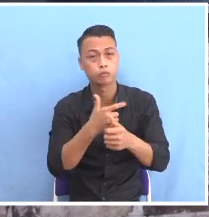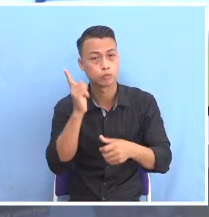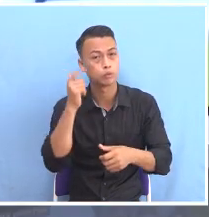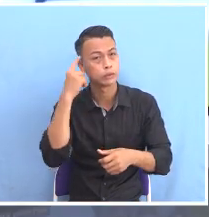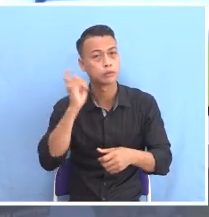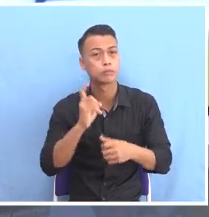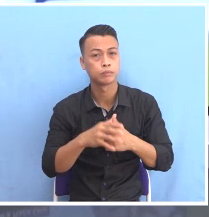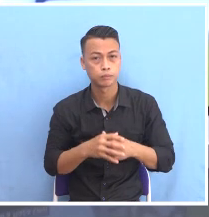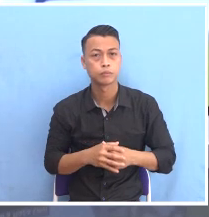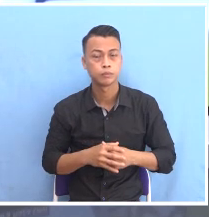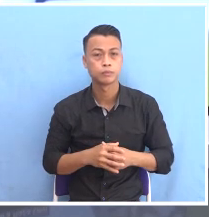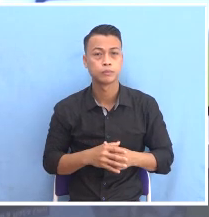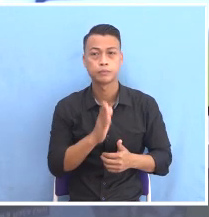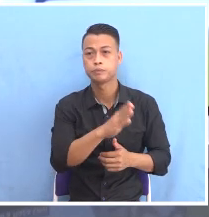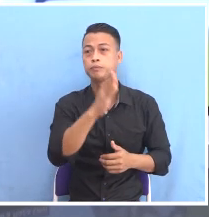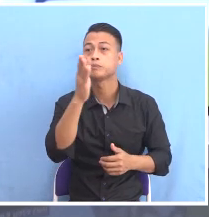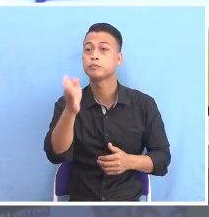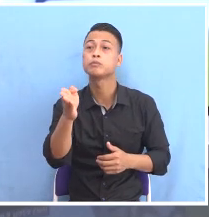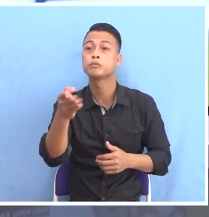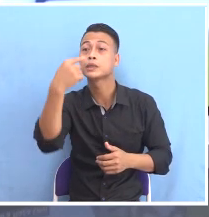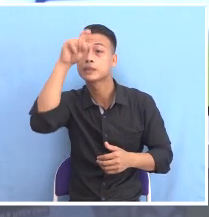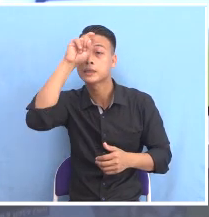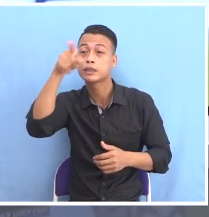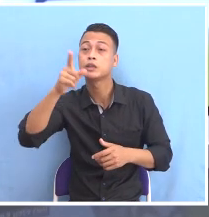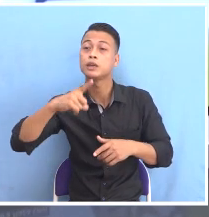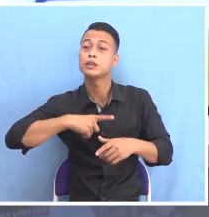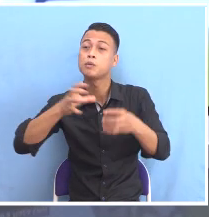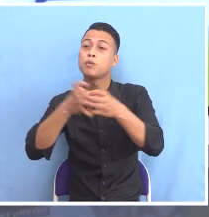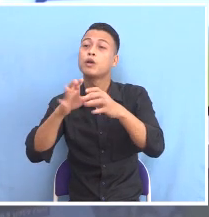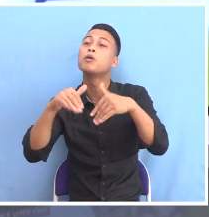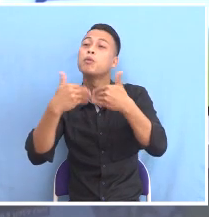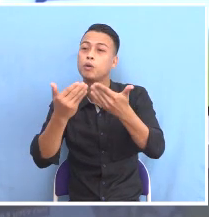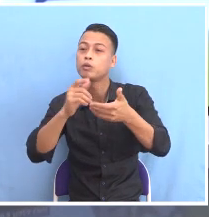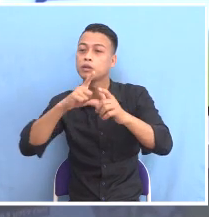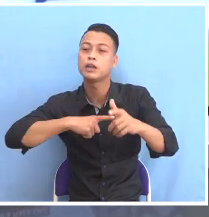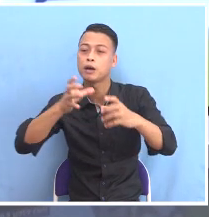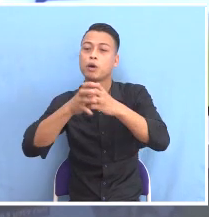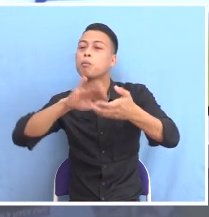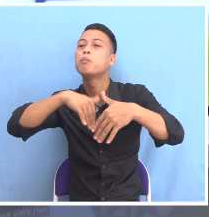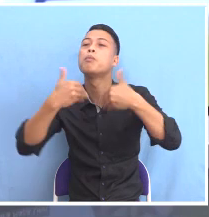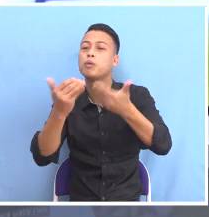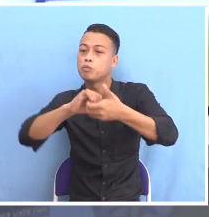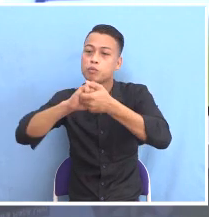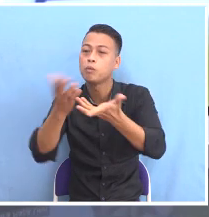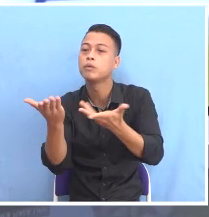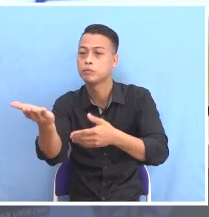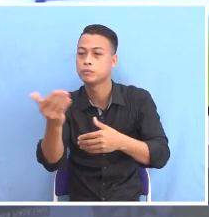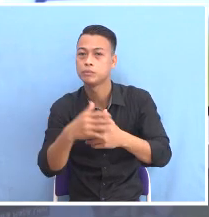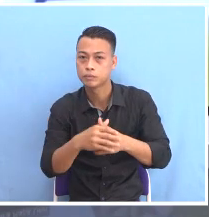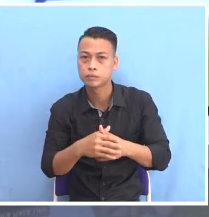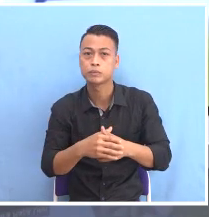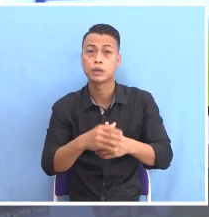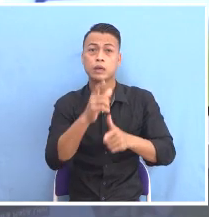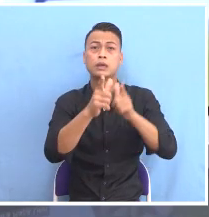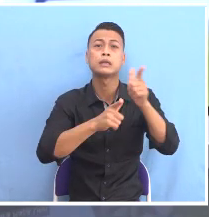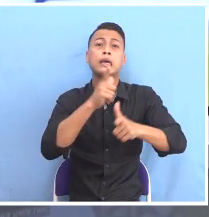ယ်ဟုတ်ကဲ့ဆရာမတို့ပေါ့လေဒေါ်စောမြတ်ဆန်လေးတို့တက်အနေနဲ့ခါကြတော့ဘယ်လိုမျှော်မှန်းချက်ထားသလဲ ဟိုတိုင်းရင်းသားနက်န